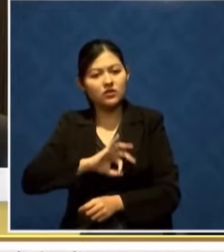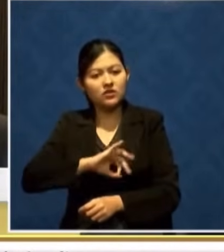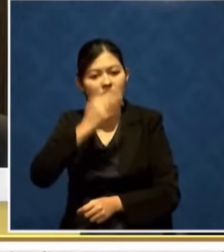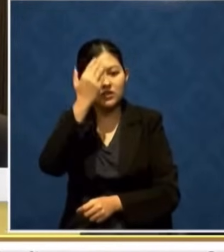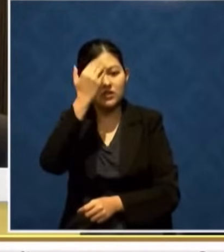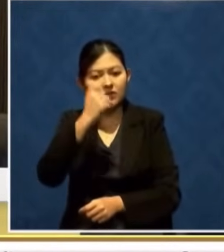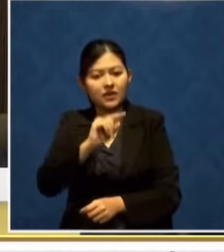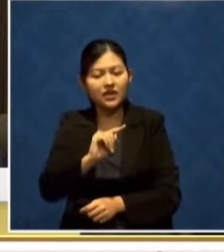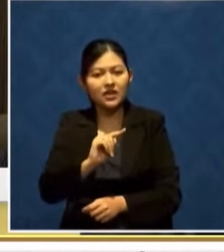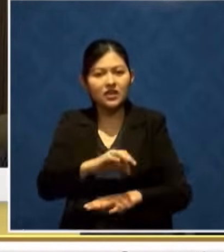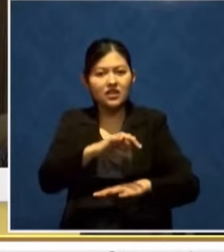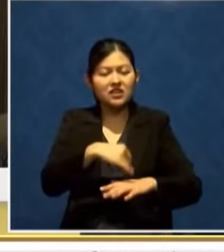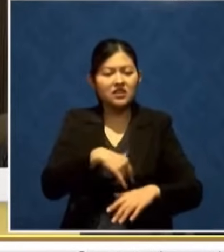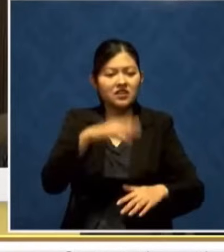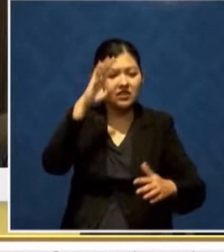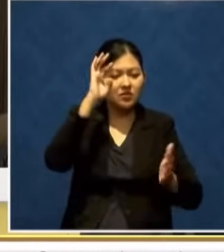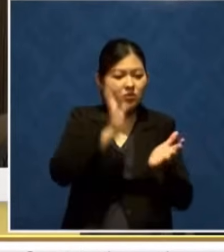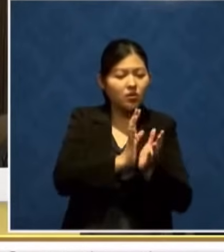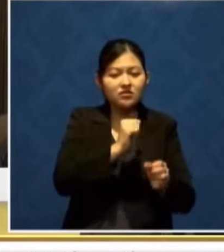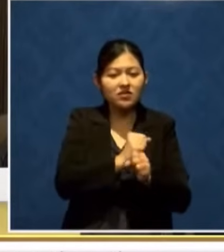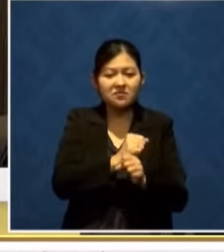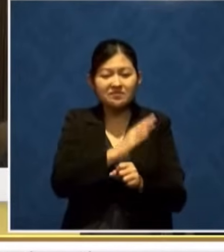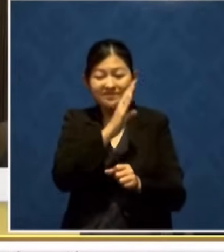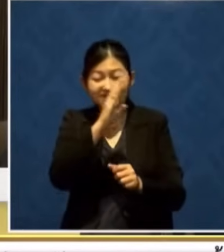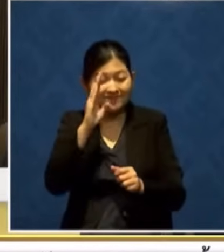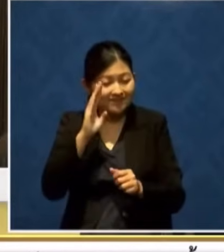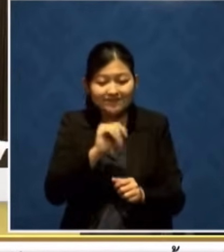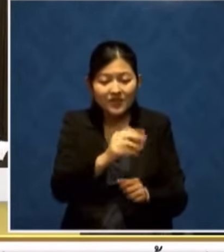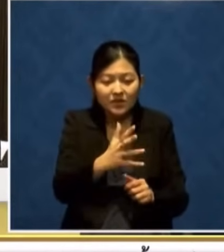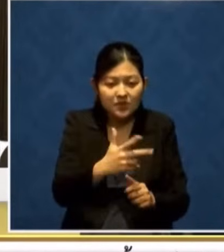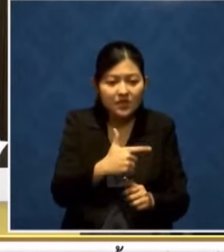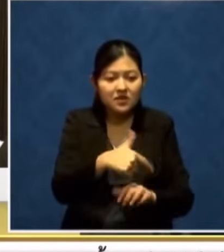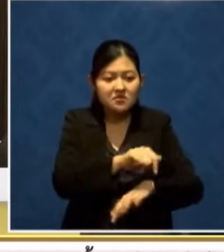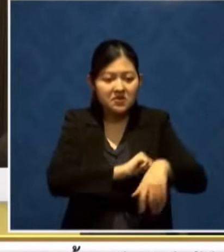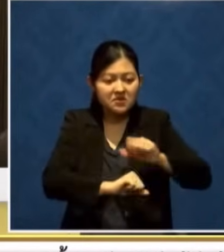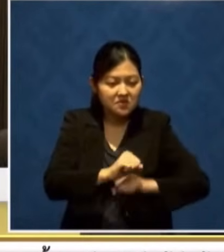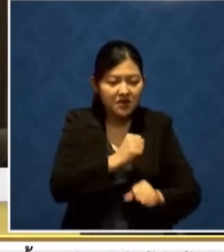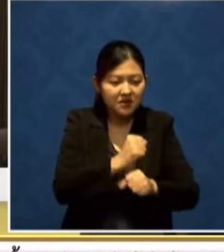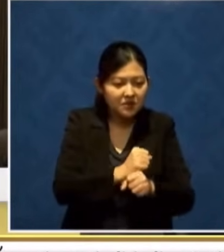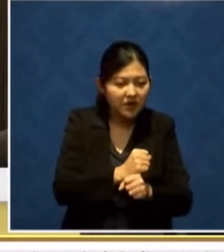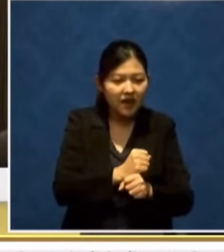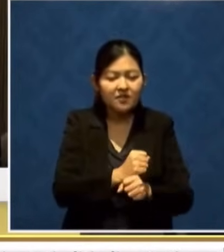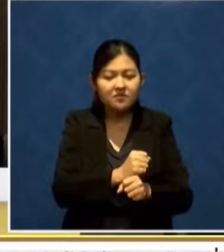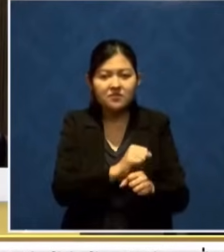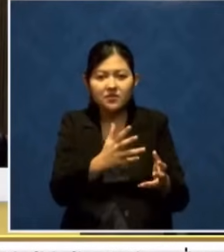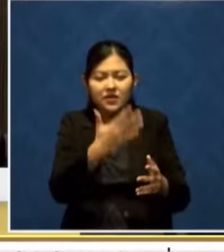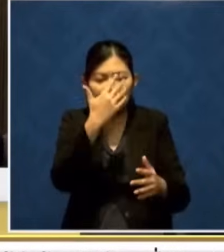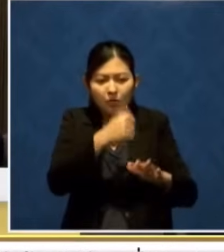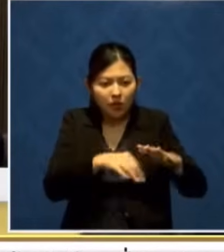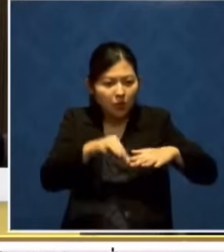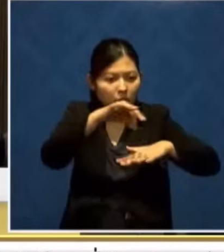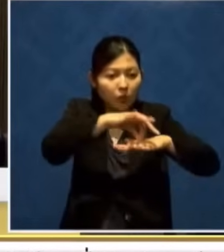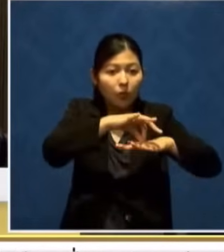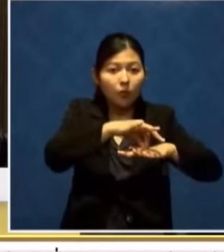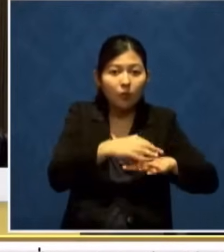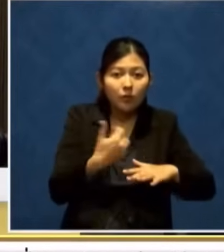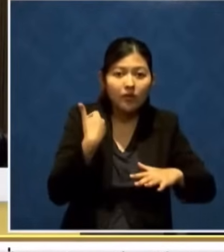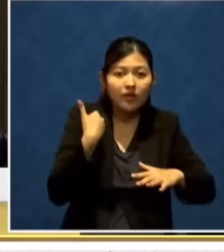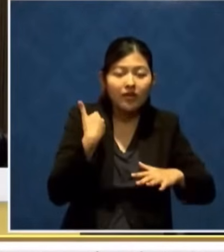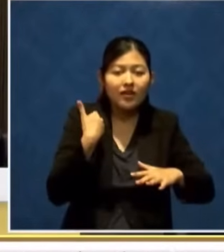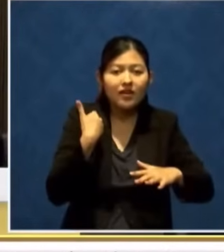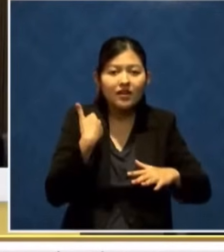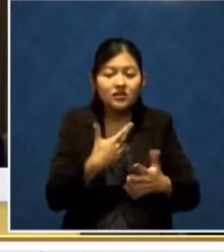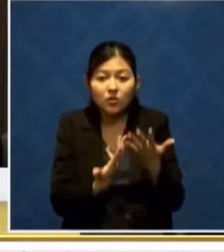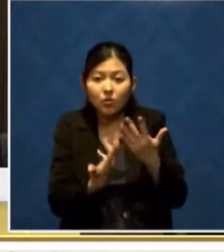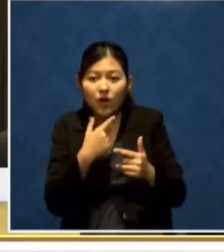บางคนที่วันๆไม่ได้ทำอะไรเลยถึงตบเติบโตได้ขนาดนั้นหรือพ่อเขามีตั๋วหรือเพราะเขา